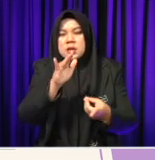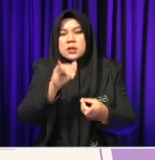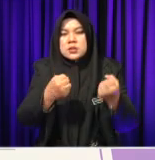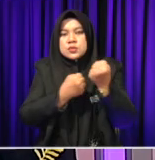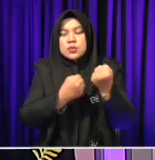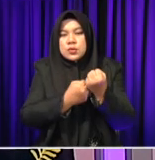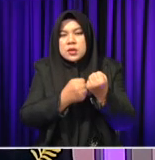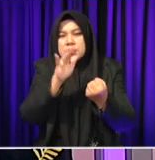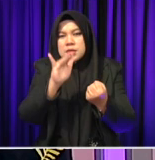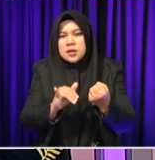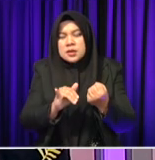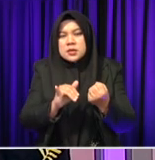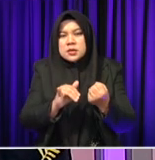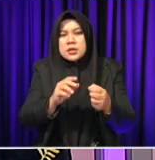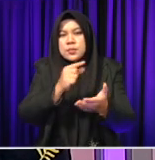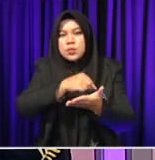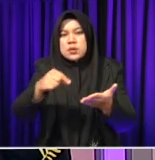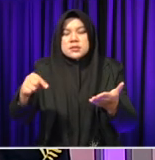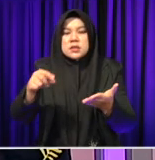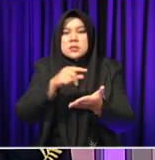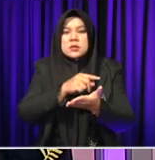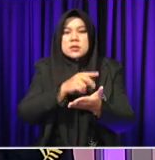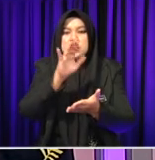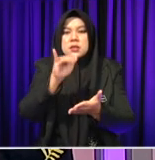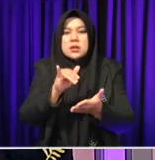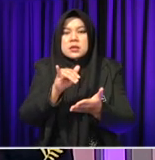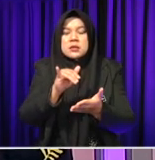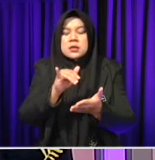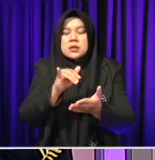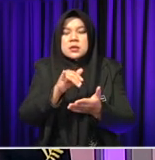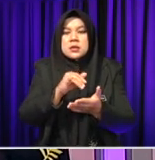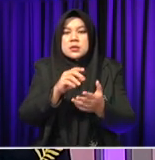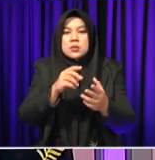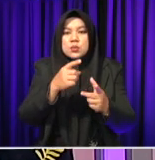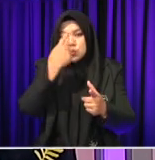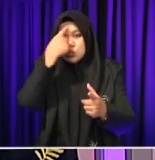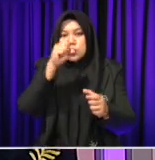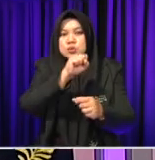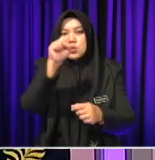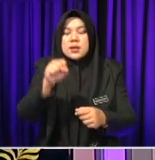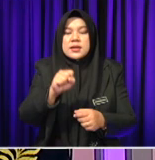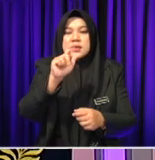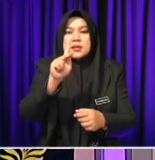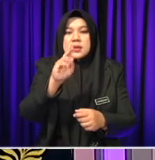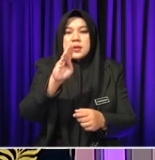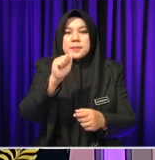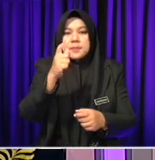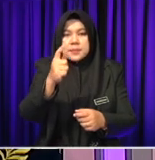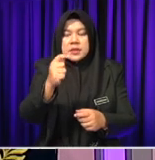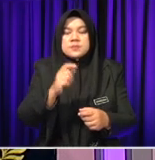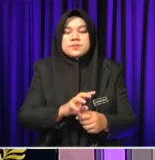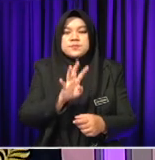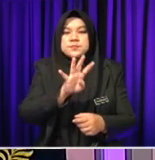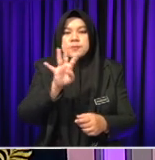menyokong penulisan jawapan kita terutama sekali penulisan kepada soalan kebat jadi keempat-empat ini ya